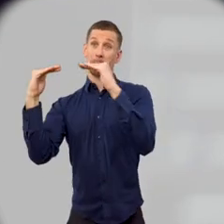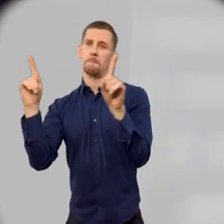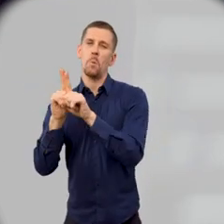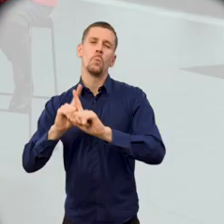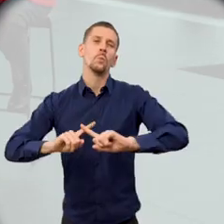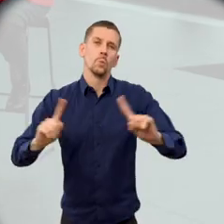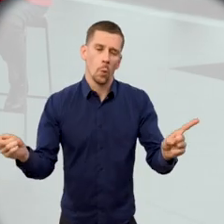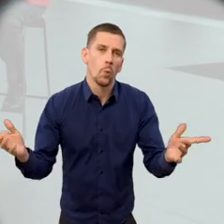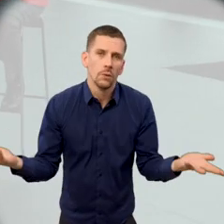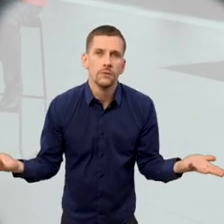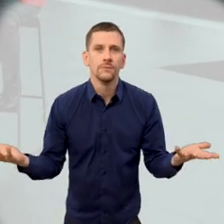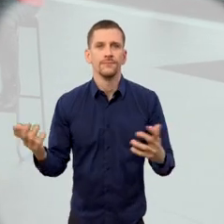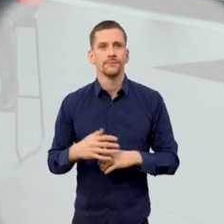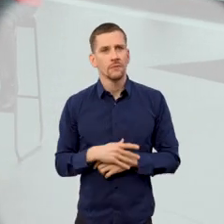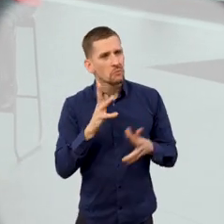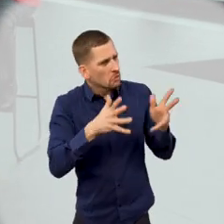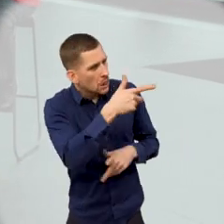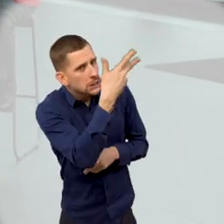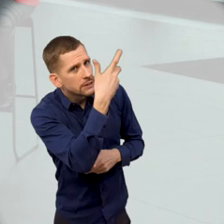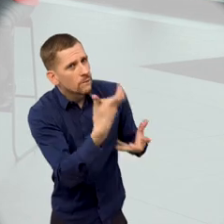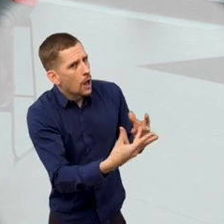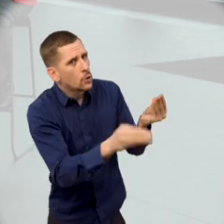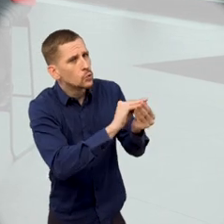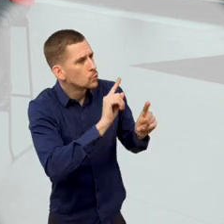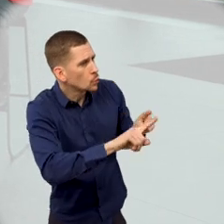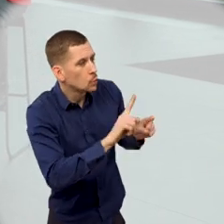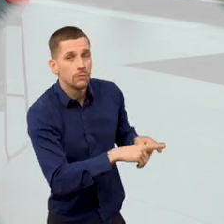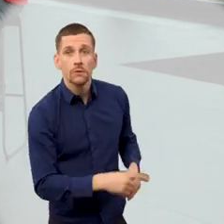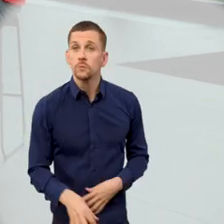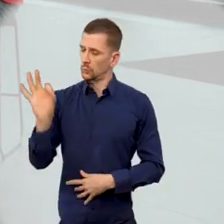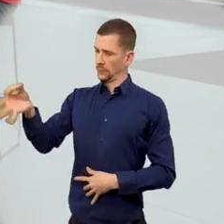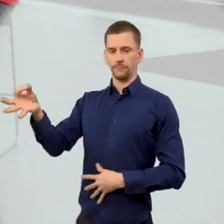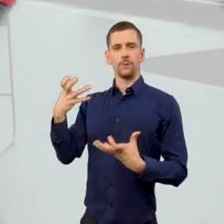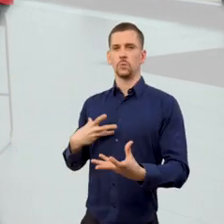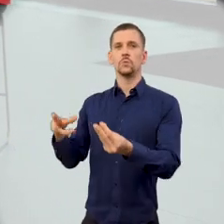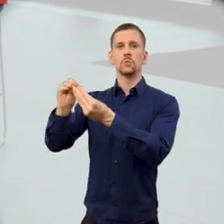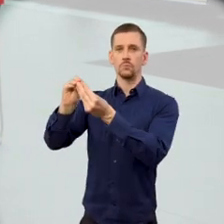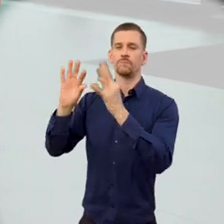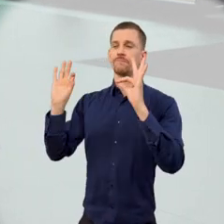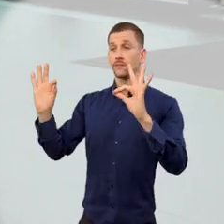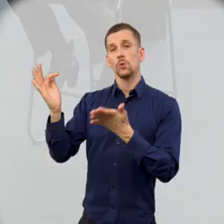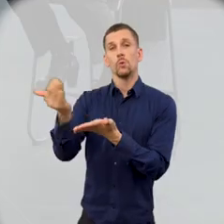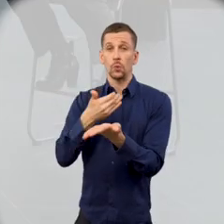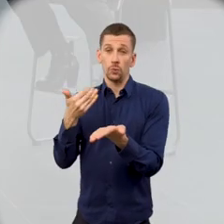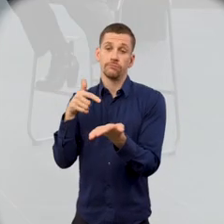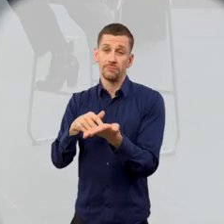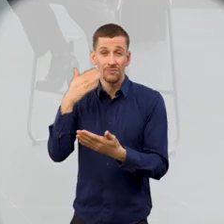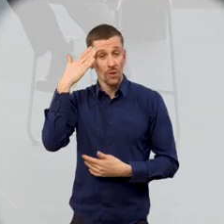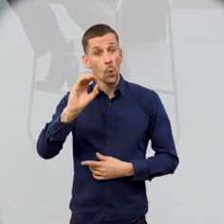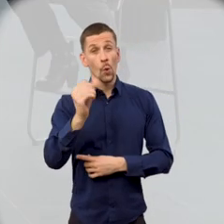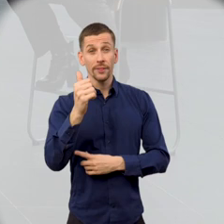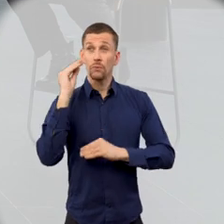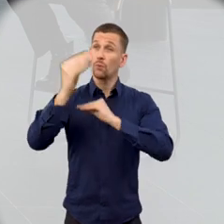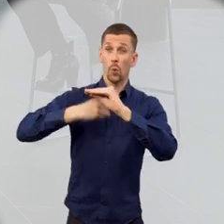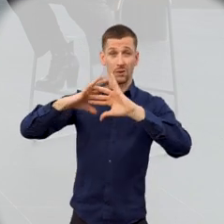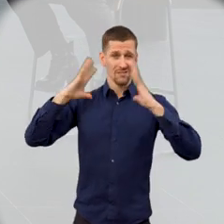ou etc. etc. Très bien, je ne sais pas si vous voulez y rajouter quelque chose, Cédric Richard, on arrive. Absolument, c'est vrai que sur la question de la